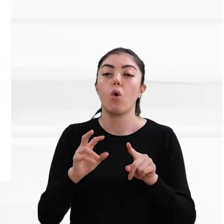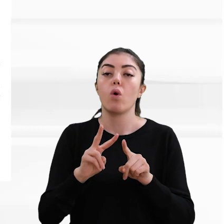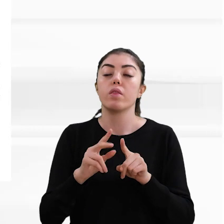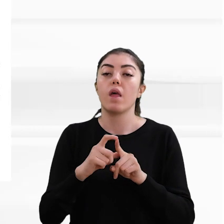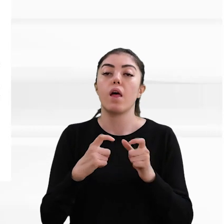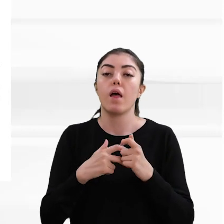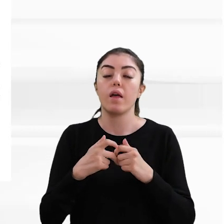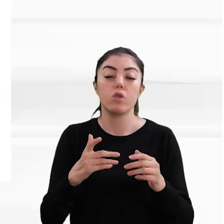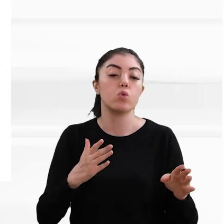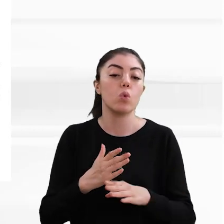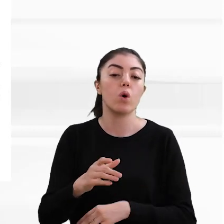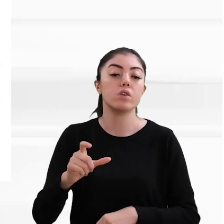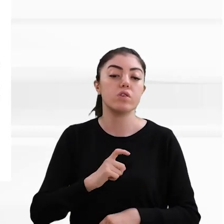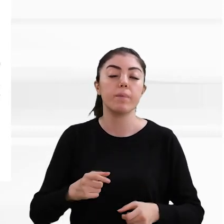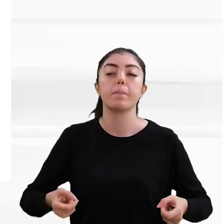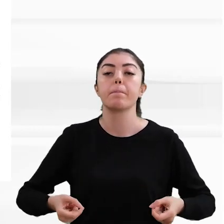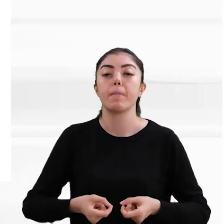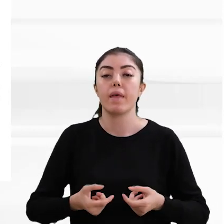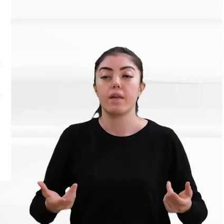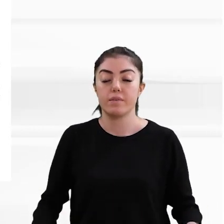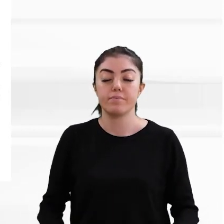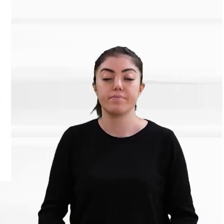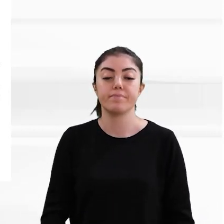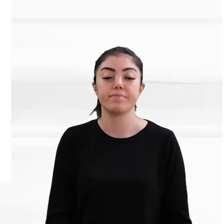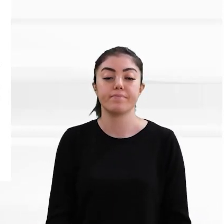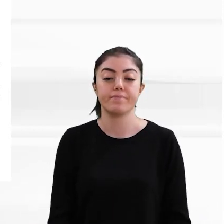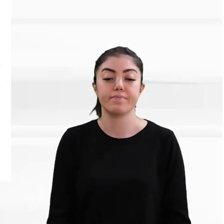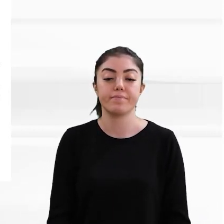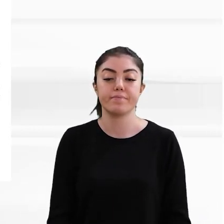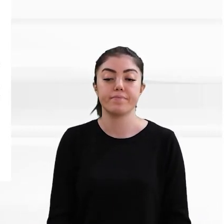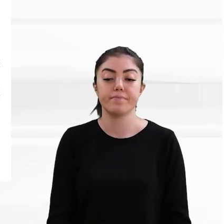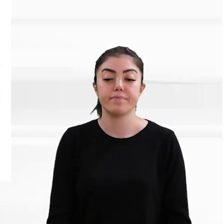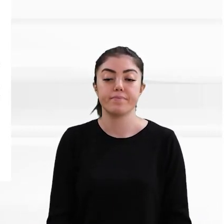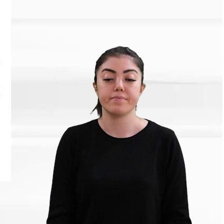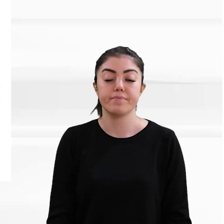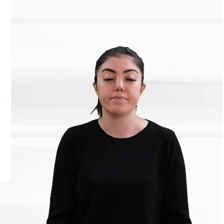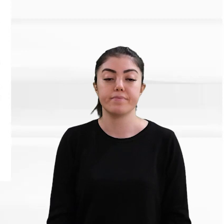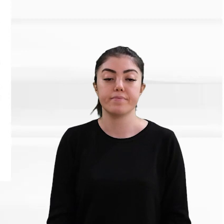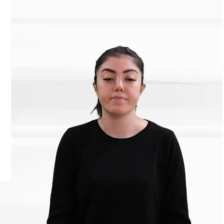N2 sekonderden. Bu durumda doğru cevabımız B seçeneği olur.